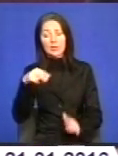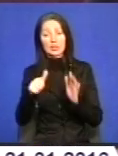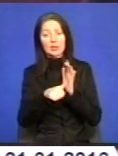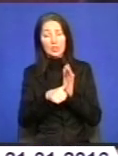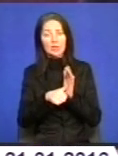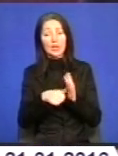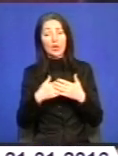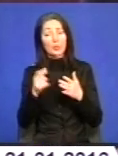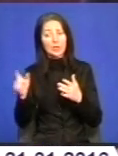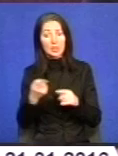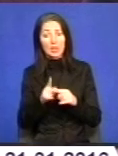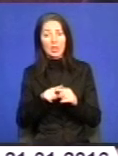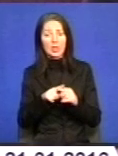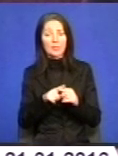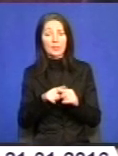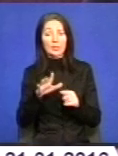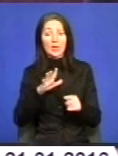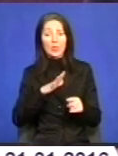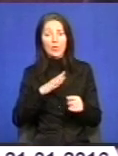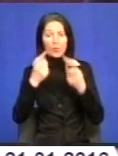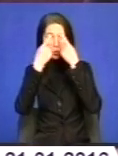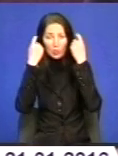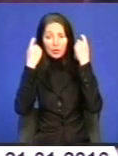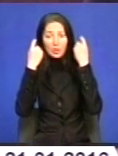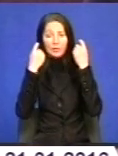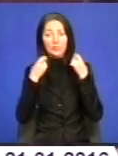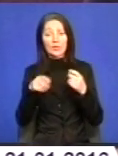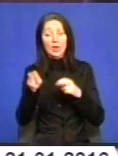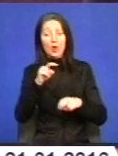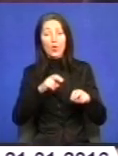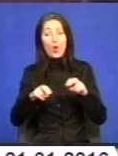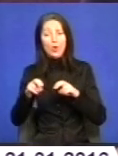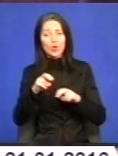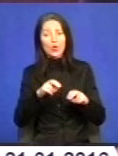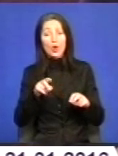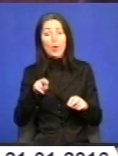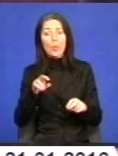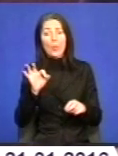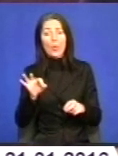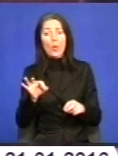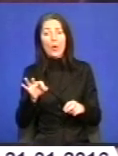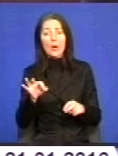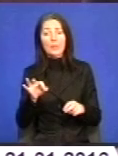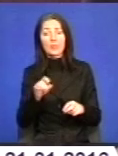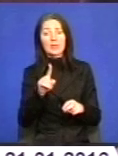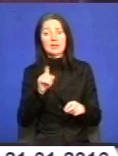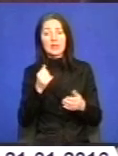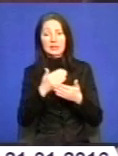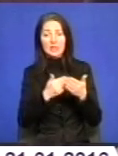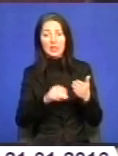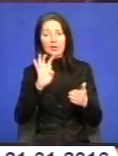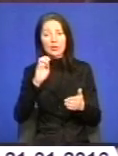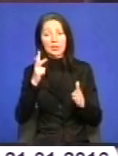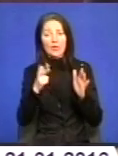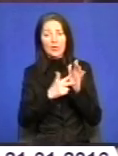громадянин, який був оголошений в розшук по за статтею